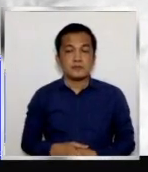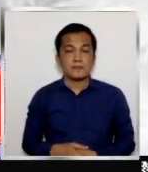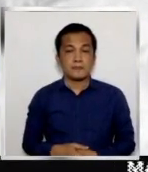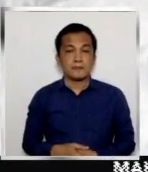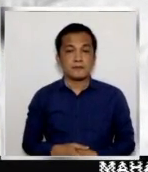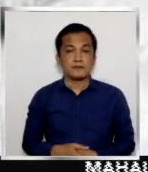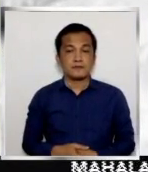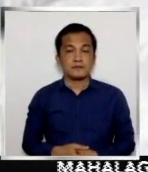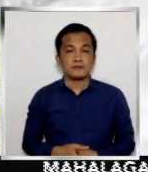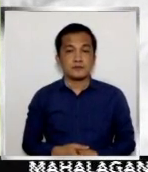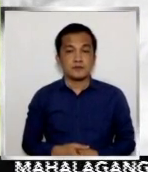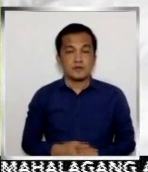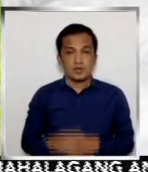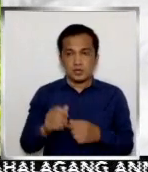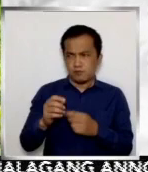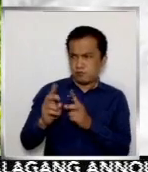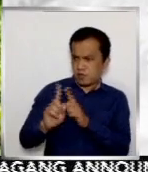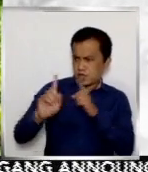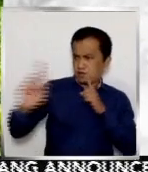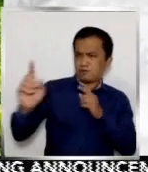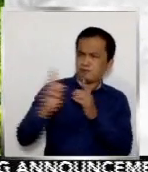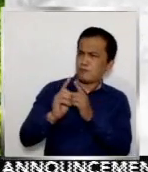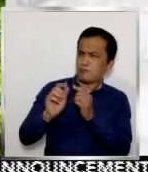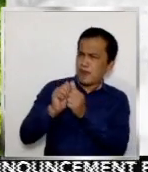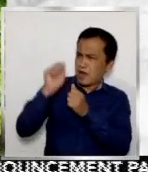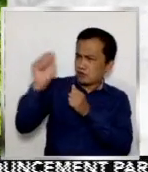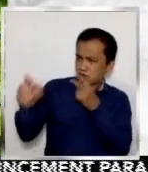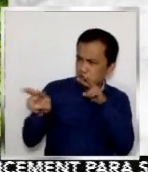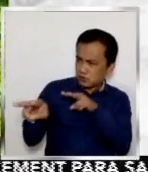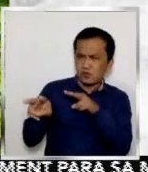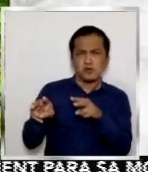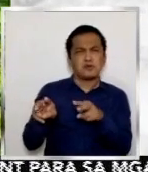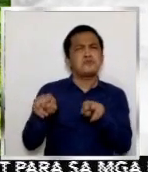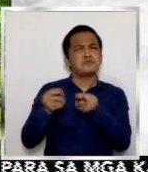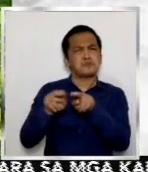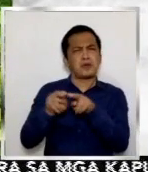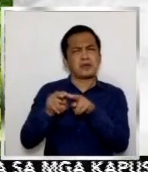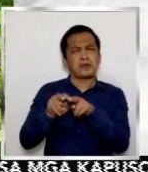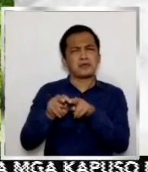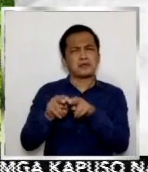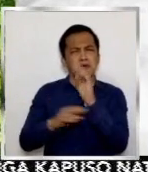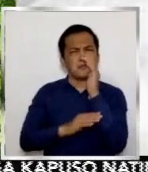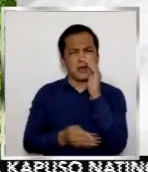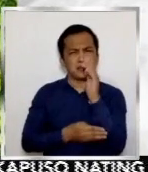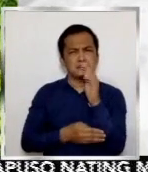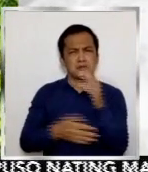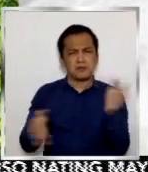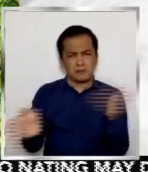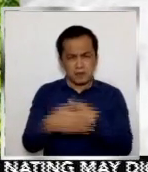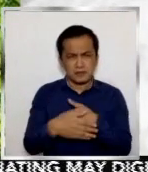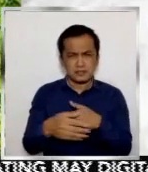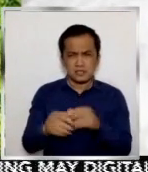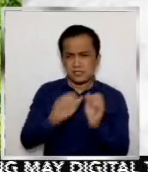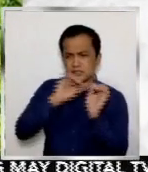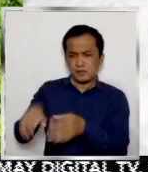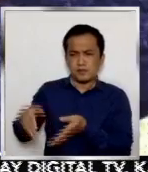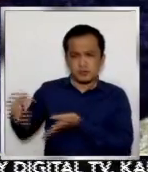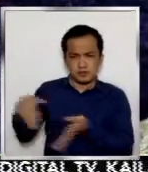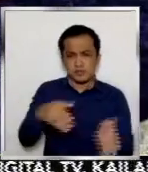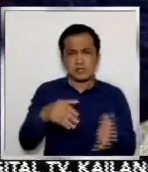Sa malayo, mga ordinaryong sako at kahon ng basura lang ang itinapon sa gilid ng highway sa barangay Balinsasayaw sa Abuyog,